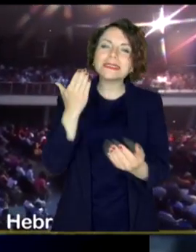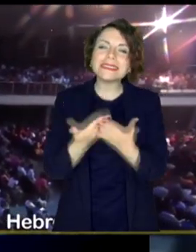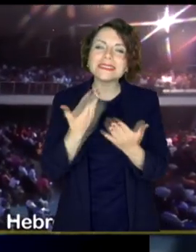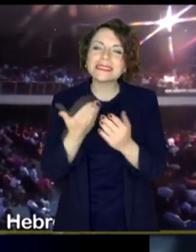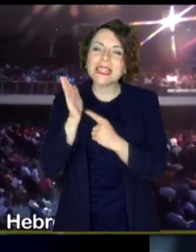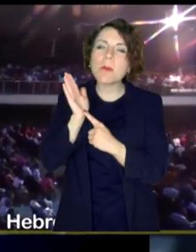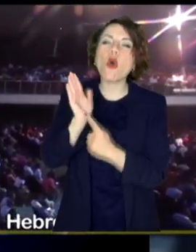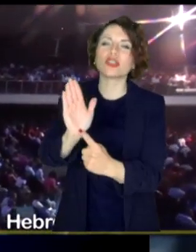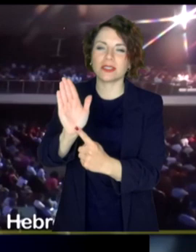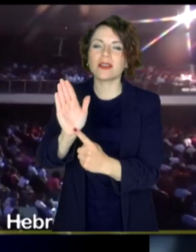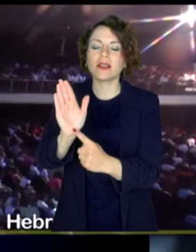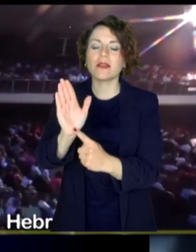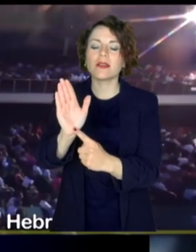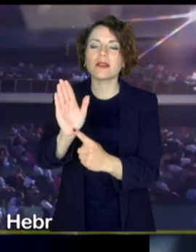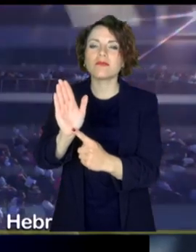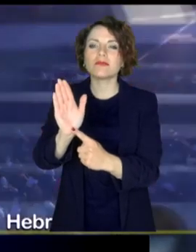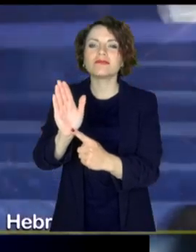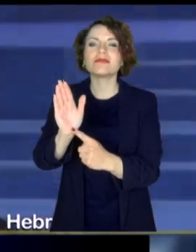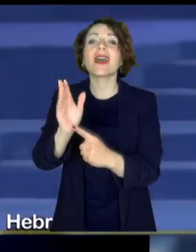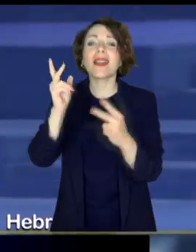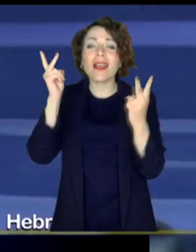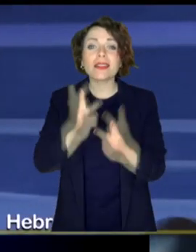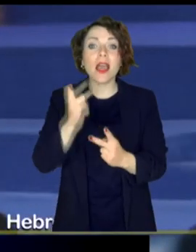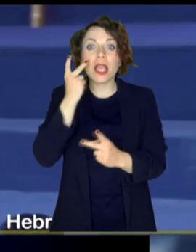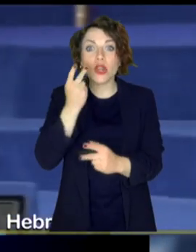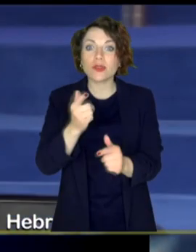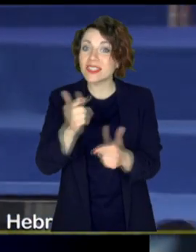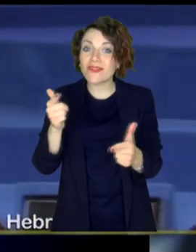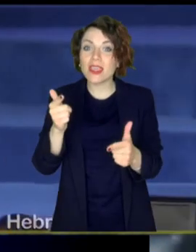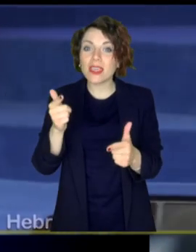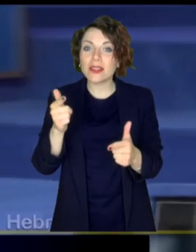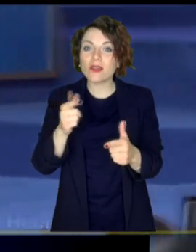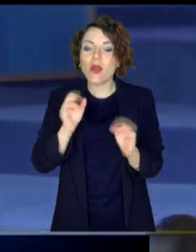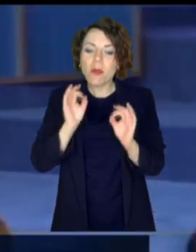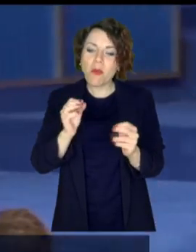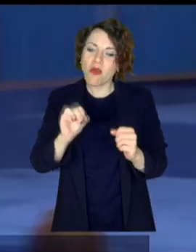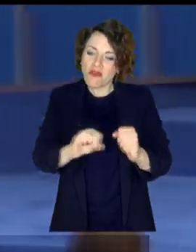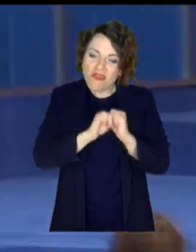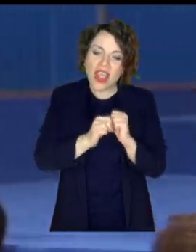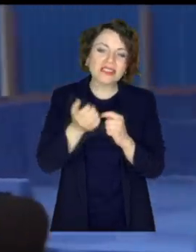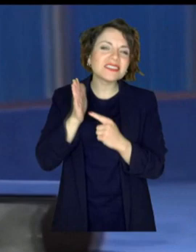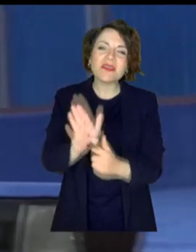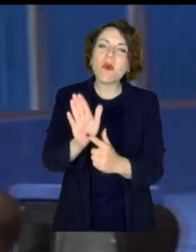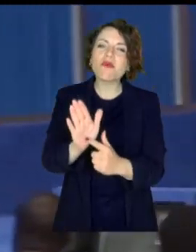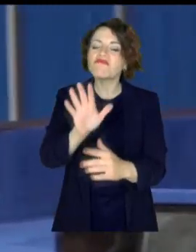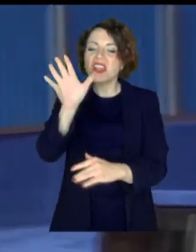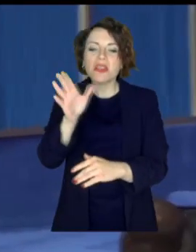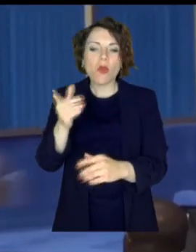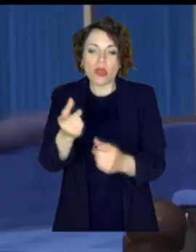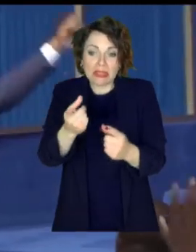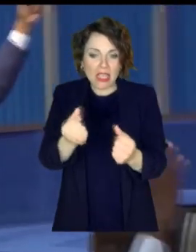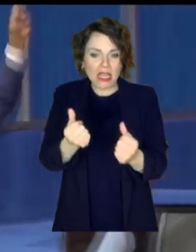Dimostrazione di realtà che non si vedono. Dimostrazione di quel denaro che ho che non hai